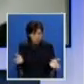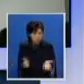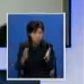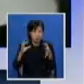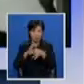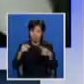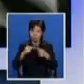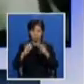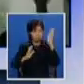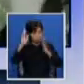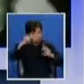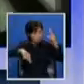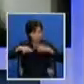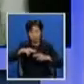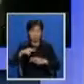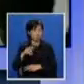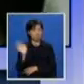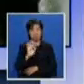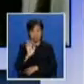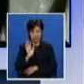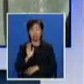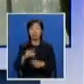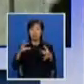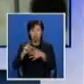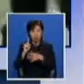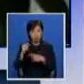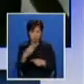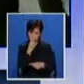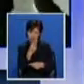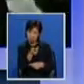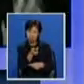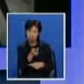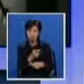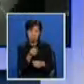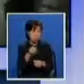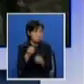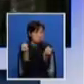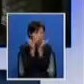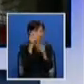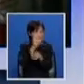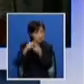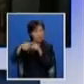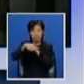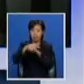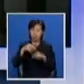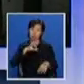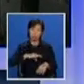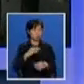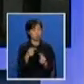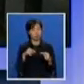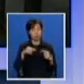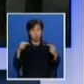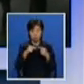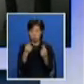อบประชาธิปไตยไม่ได้เป็นแนวทางในการที่จะทำให้เกิดความเป็นธรรมมีแต่จะทำให้สังคมไทยนั้นกลายเป็นสังคม